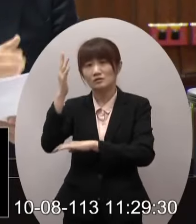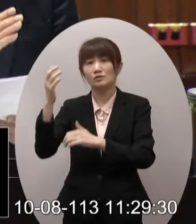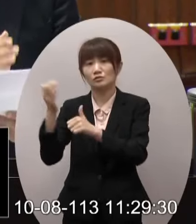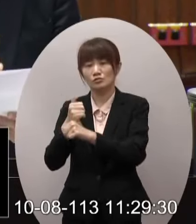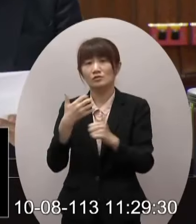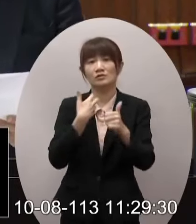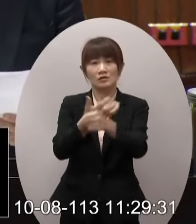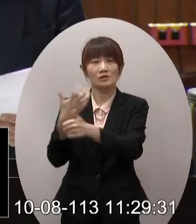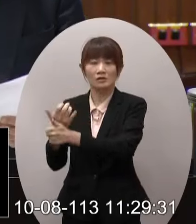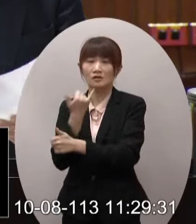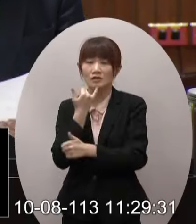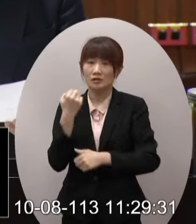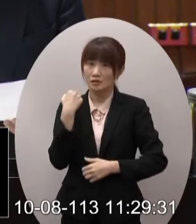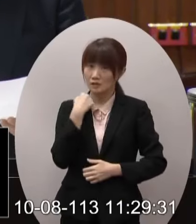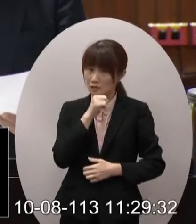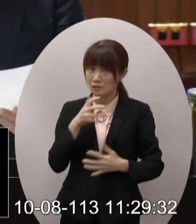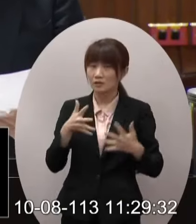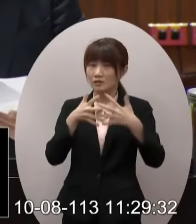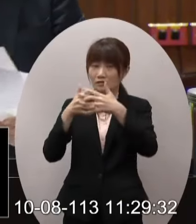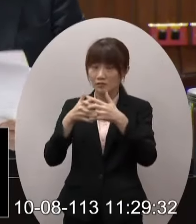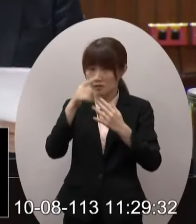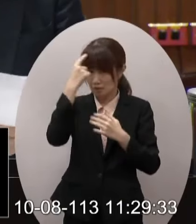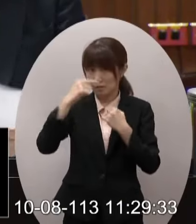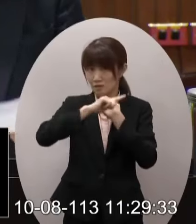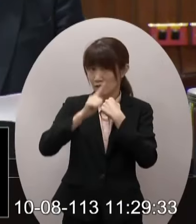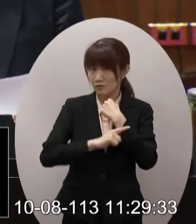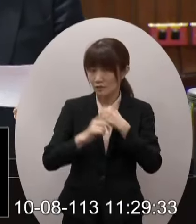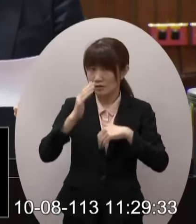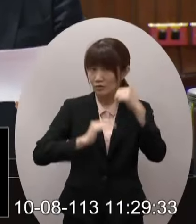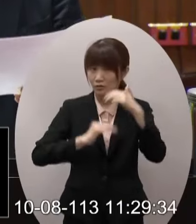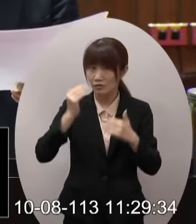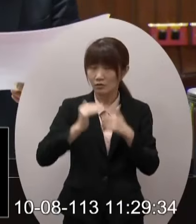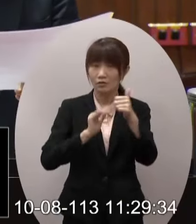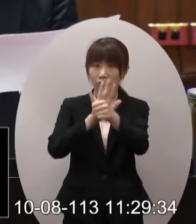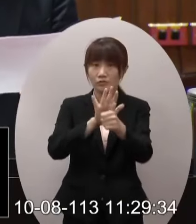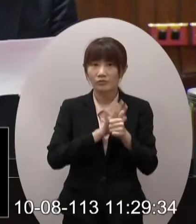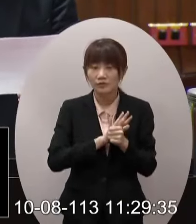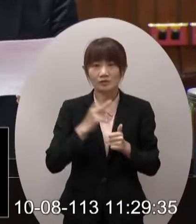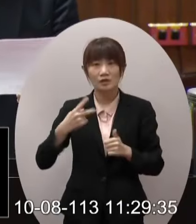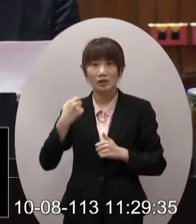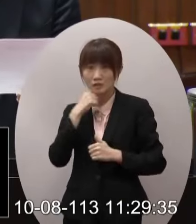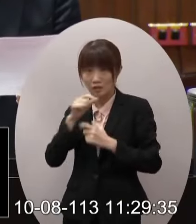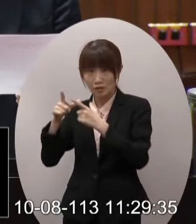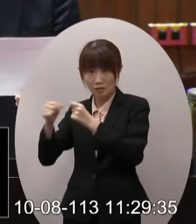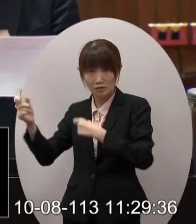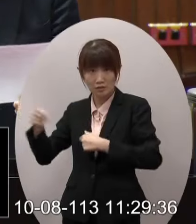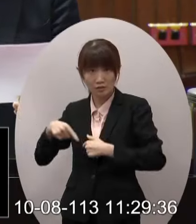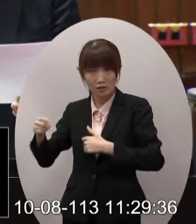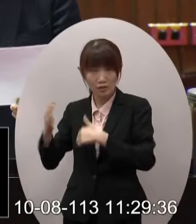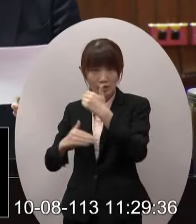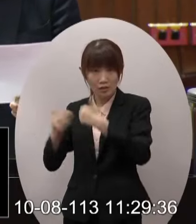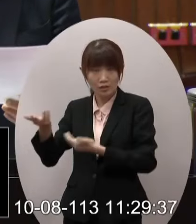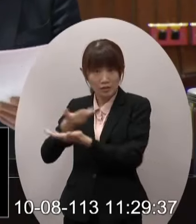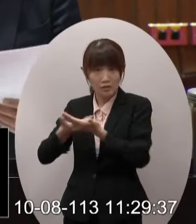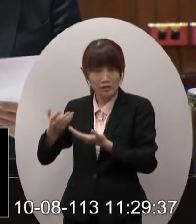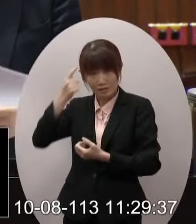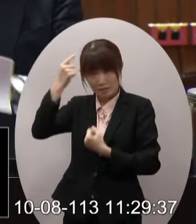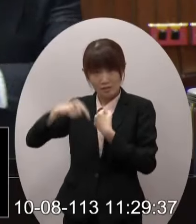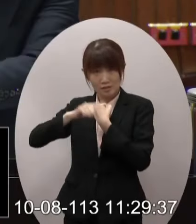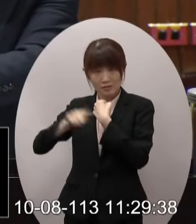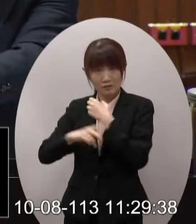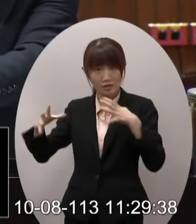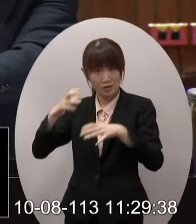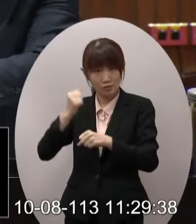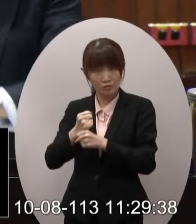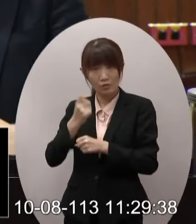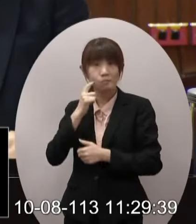接借由台美司法互助，借由台日我们之间的交流、司法的合作，那